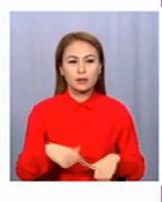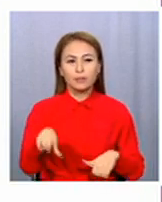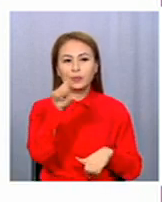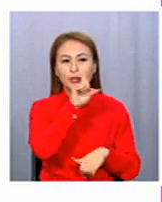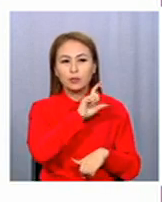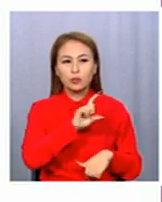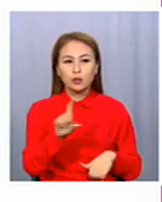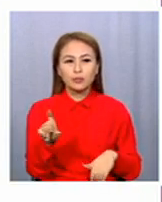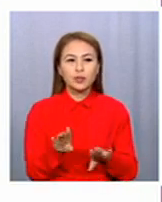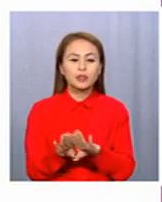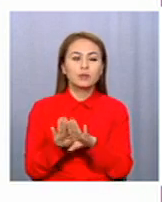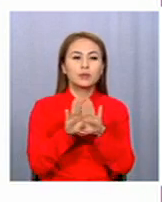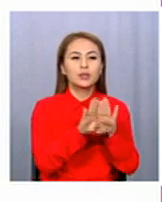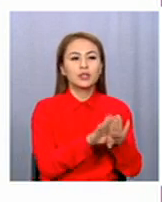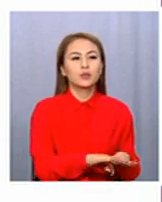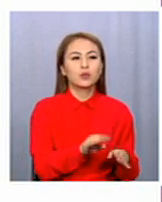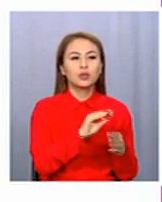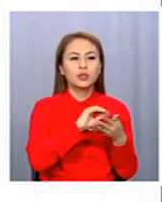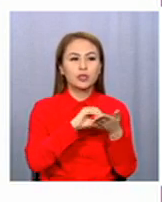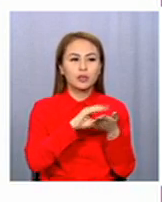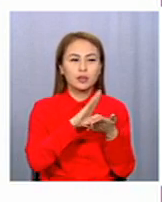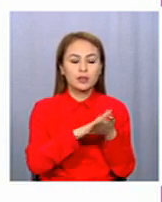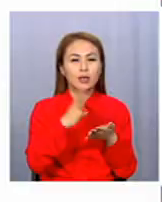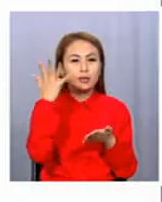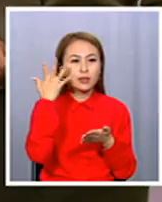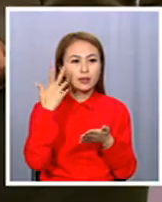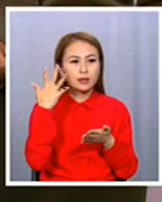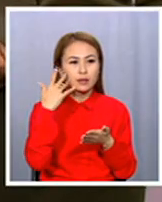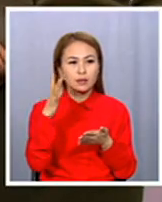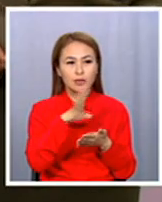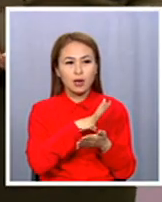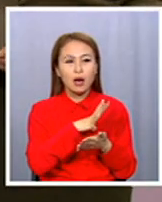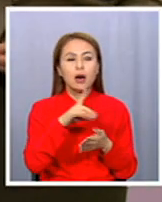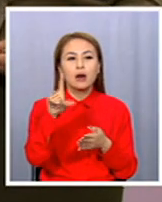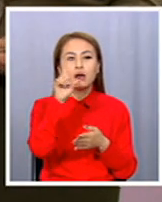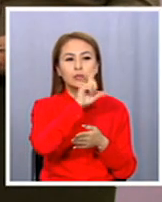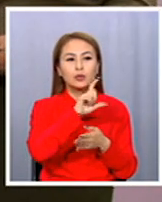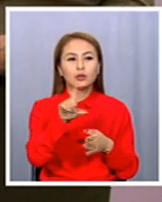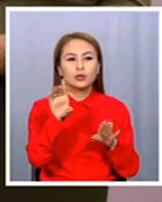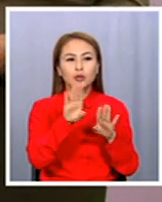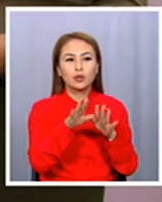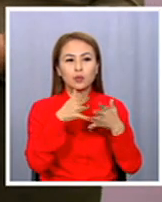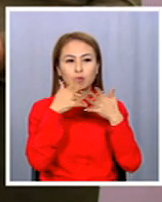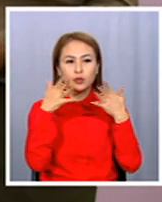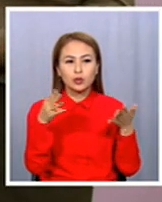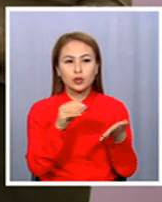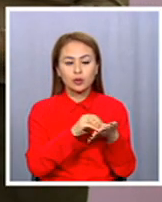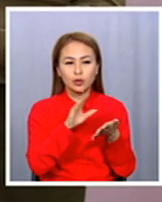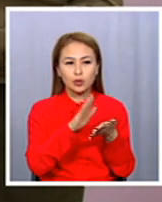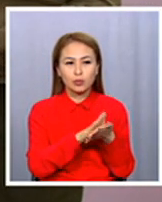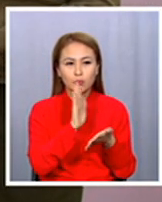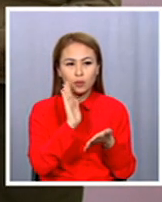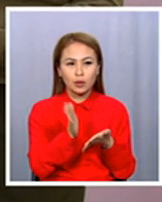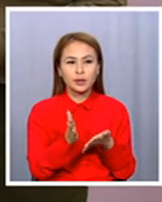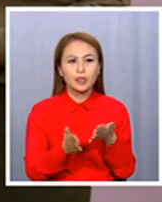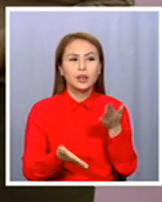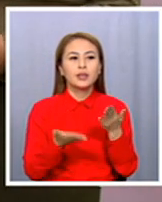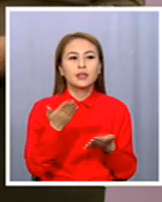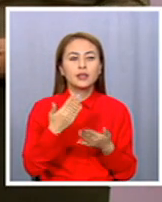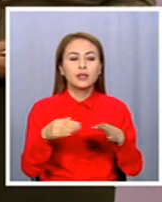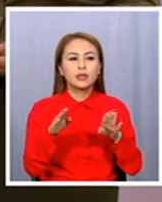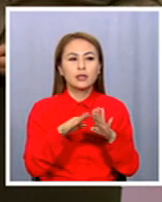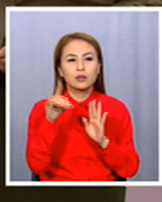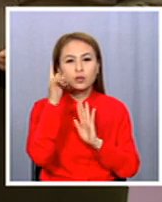салыстырыңдар. Бөлімдері бірдей бөлшектерді салыстырған кезде алымы үлкен бөлшек үлкен болады.